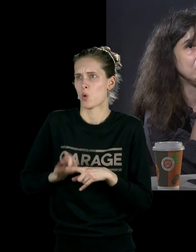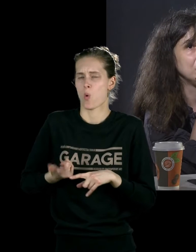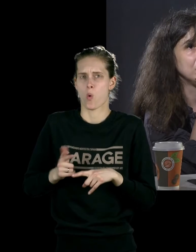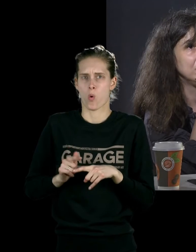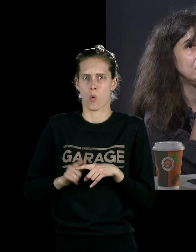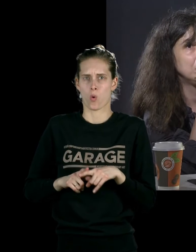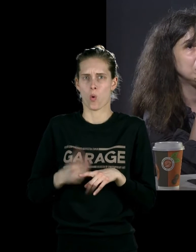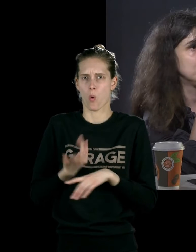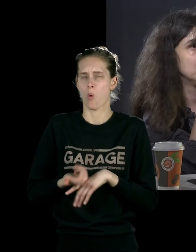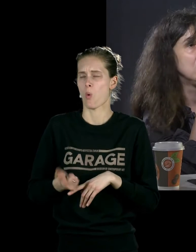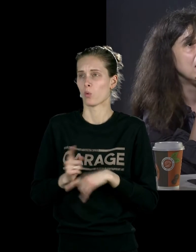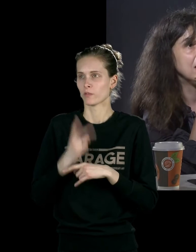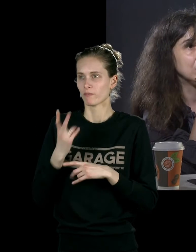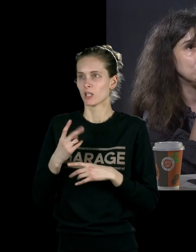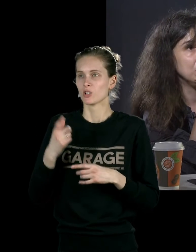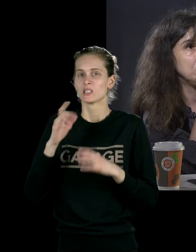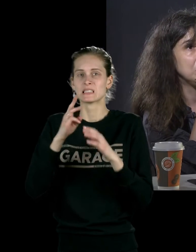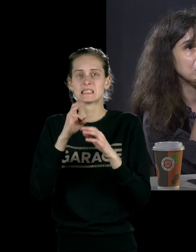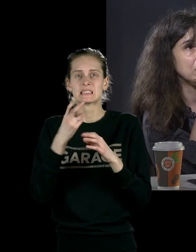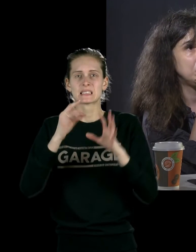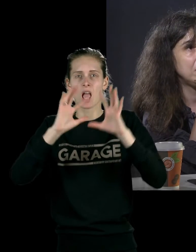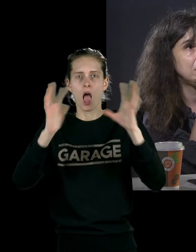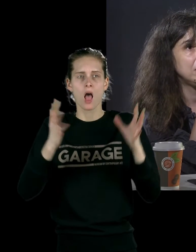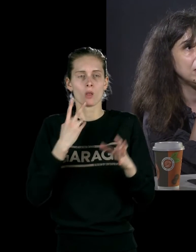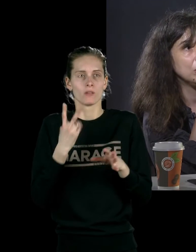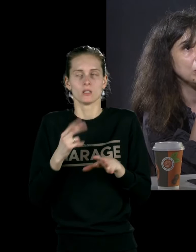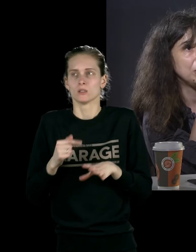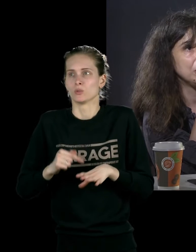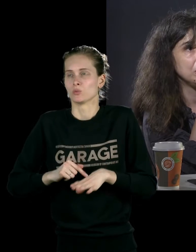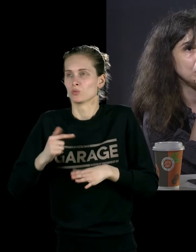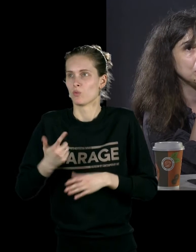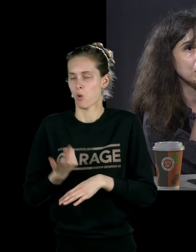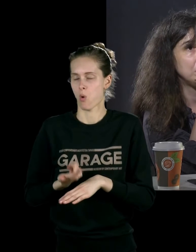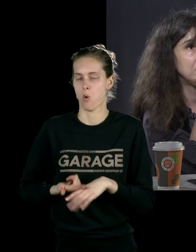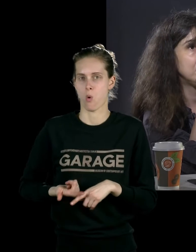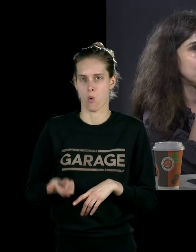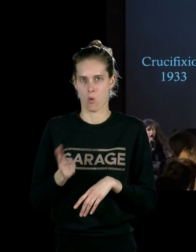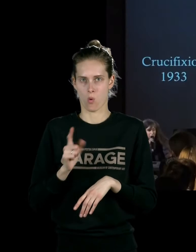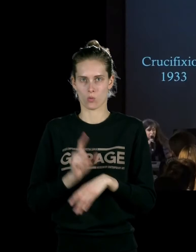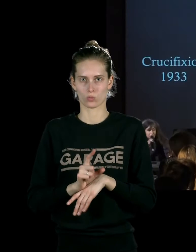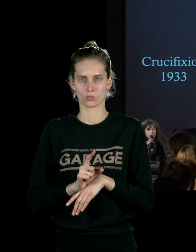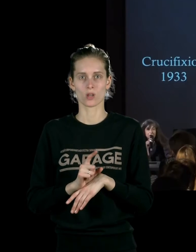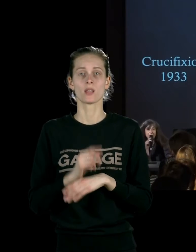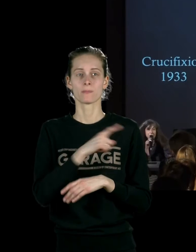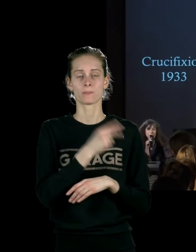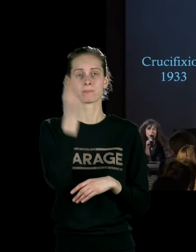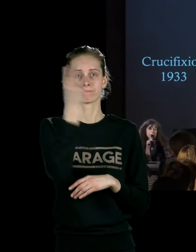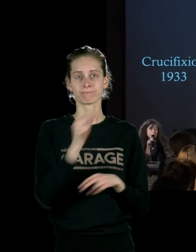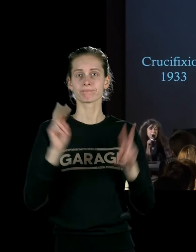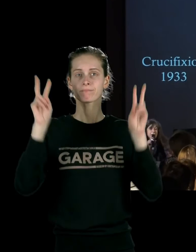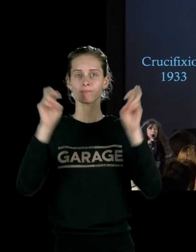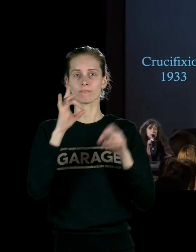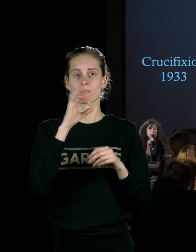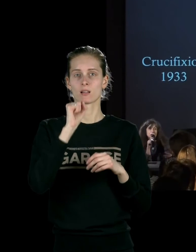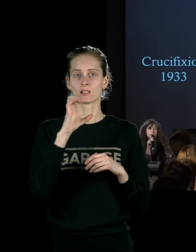уязвимости человеческого тела. И поэтому, если он и пишет «Распятие», если он обращается к сюжету «Распятия», к которому он будет достаточно часто